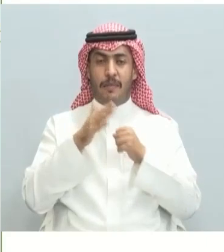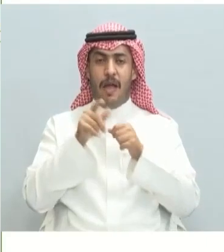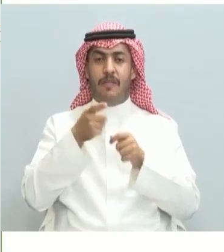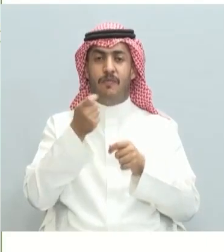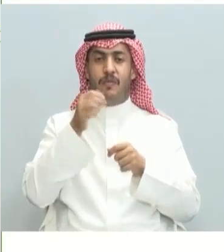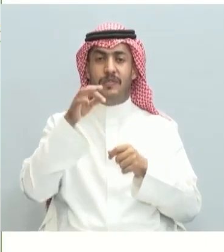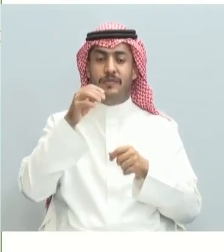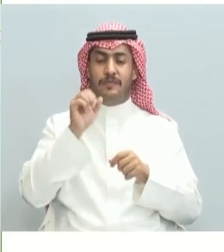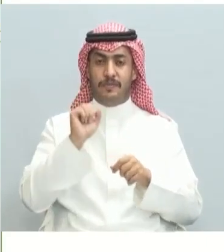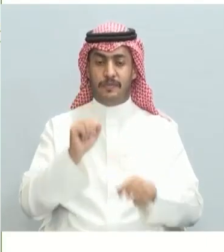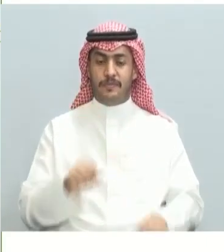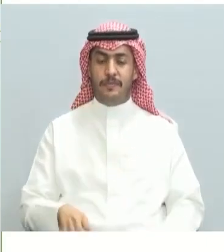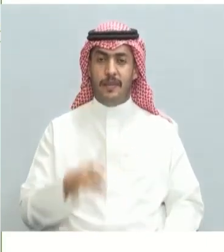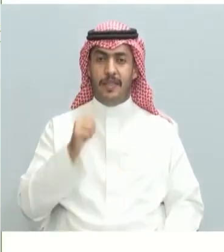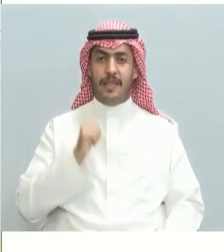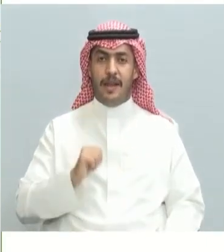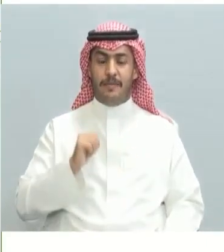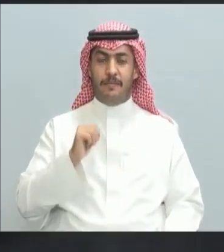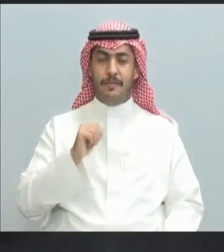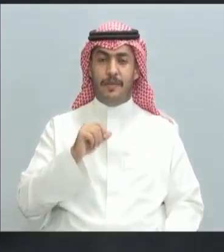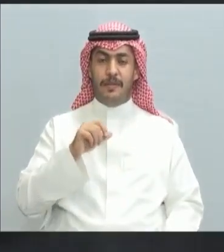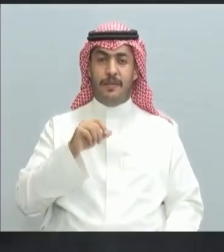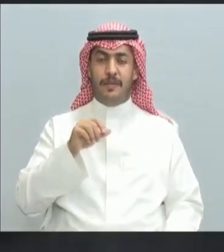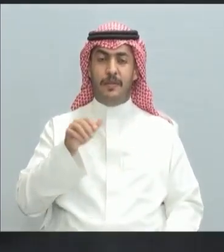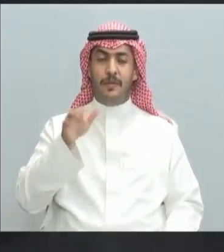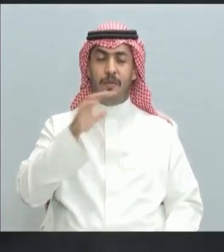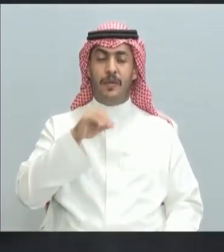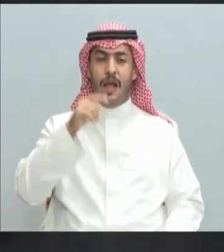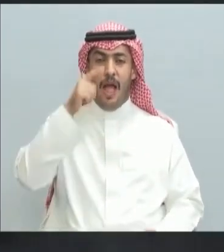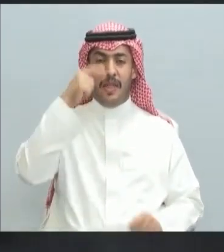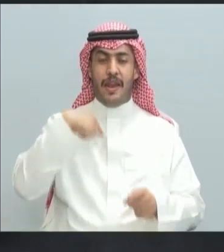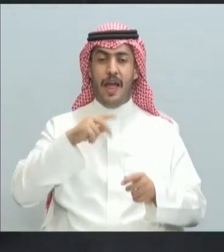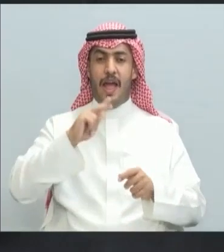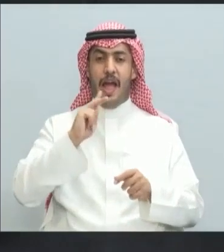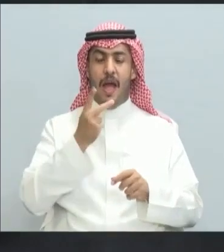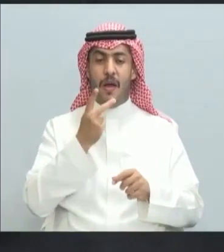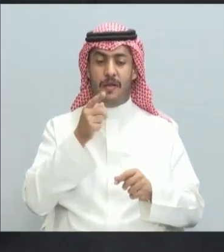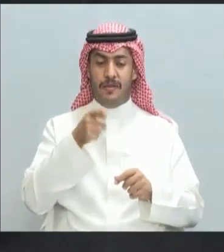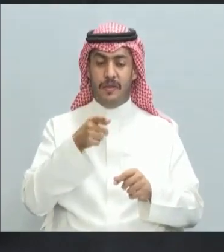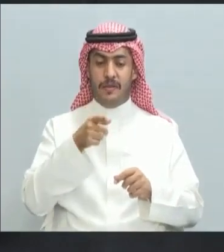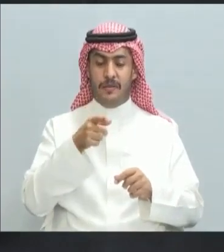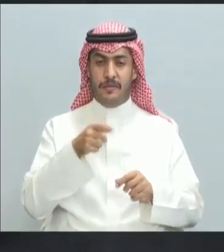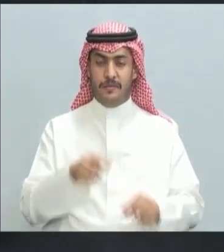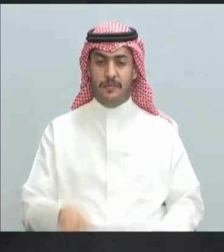النقديه اذا اعزائي الطلاب اذا اريد ان احول هذه